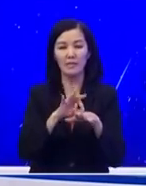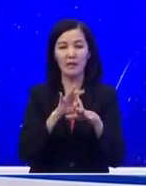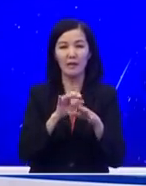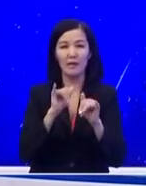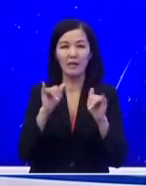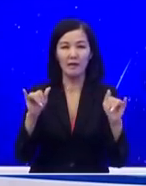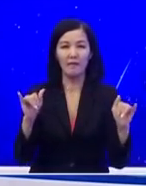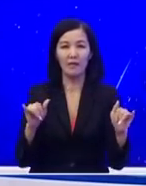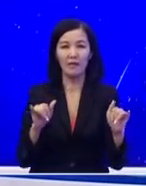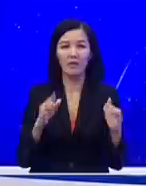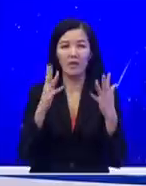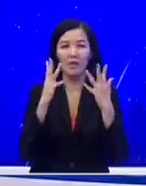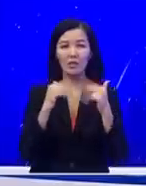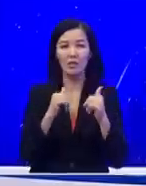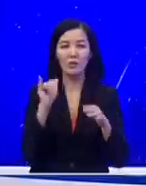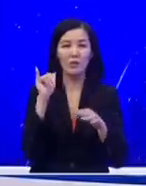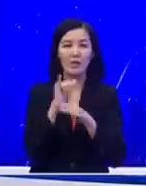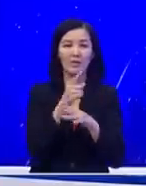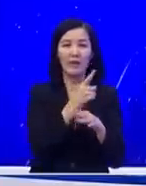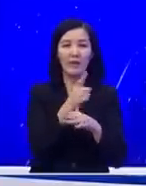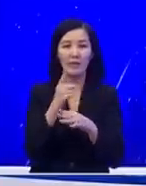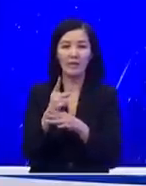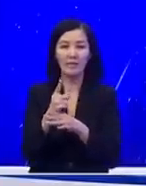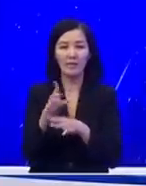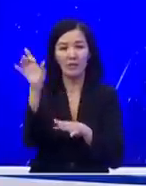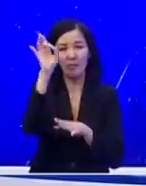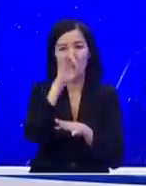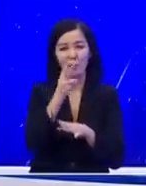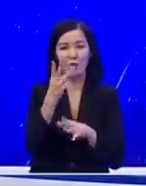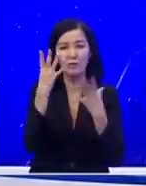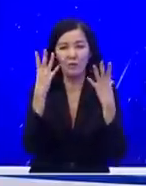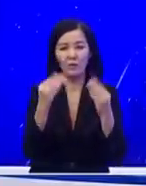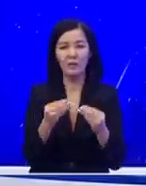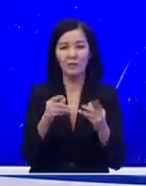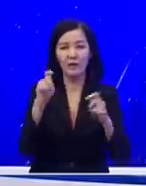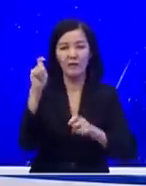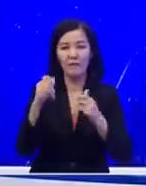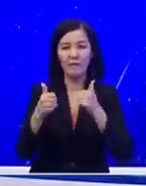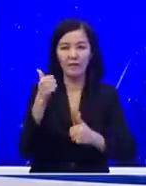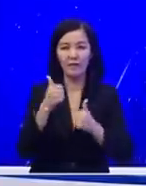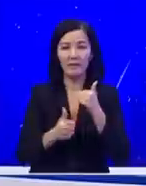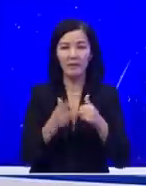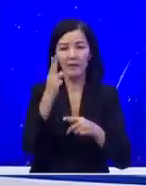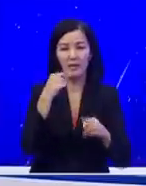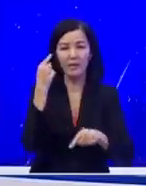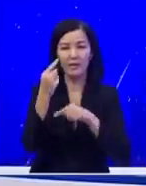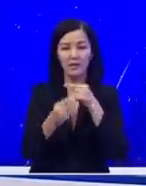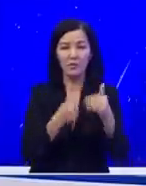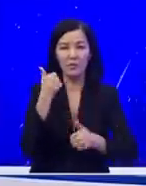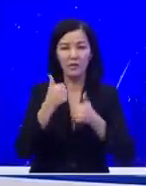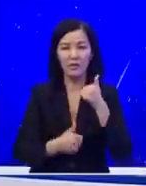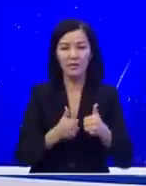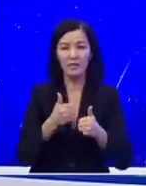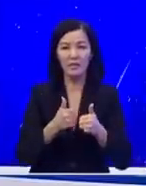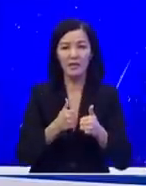коронавируса, число гостей ограничено. Самый популярный в стране двухдневный фестиваль представляет собой традиционное монгольское состязание,